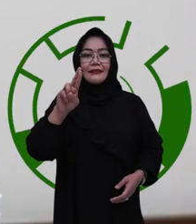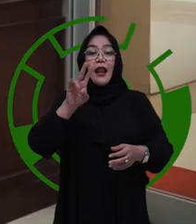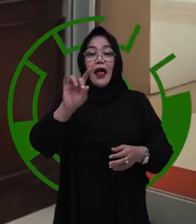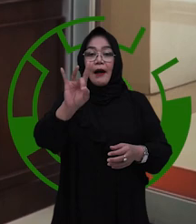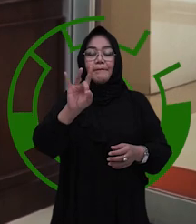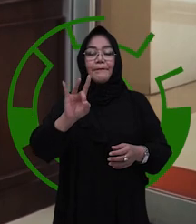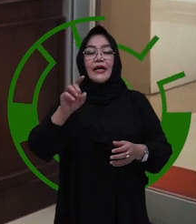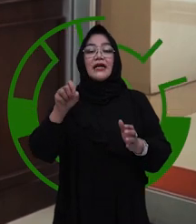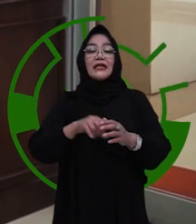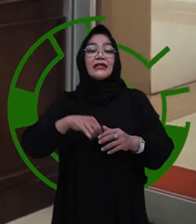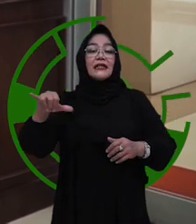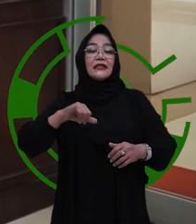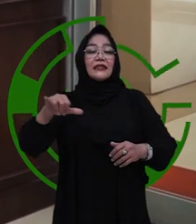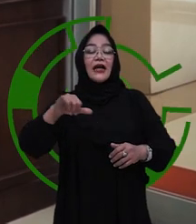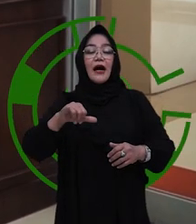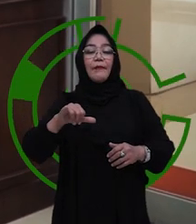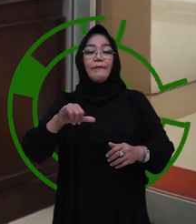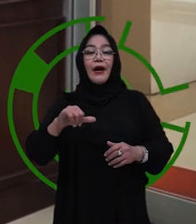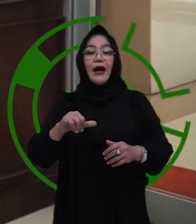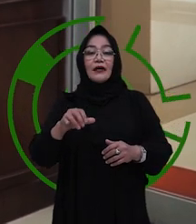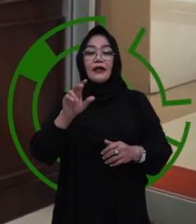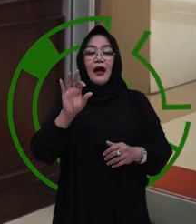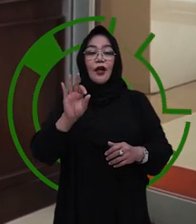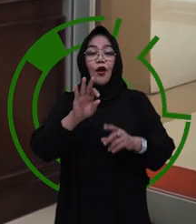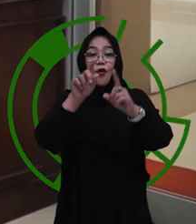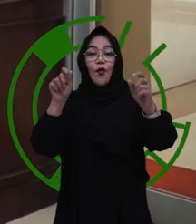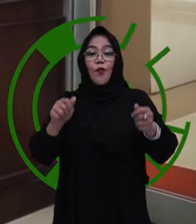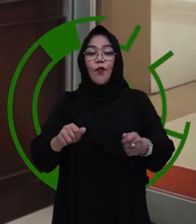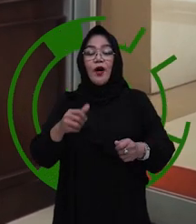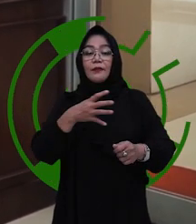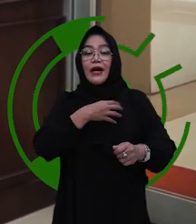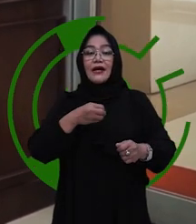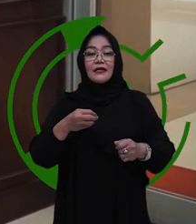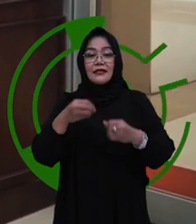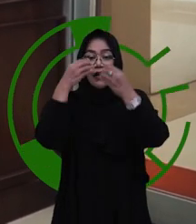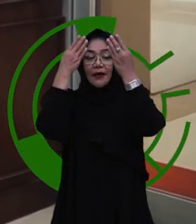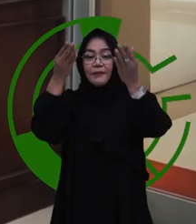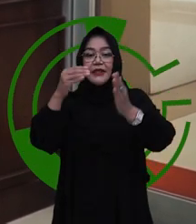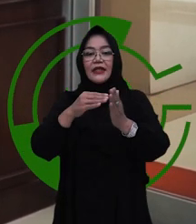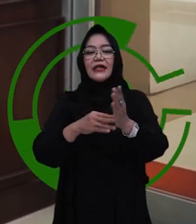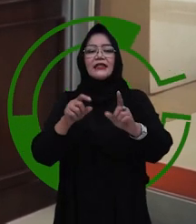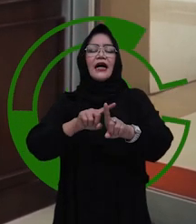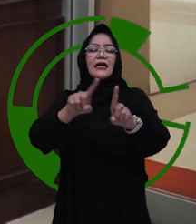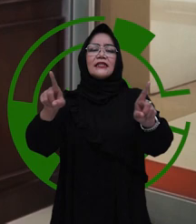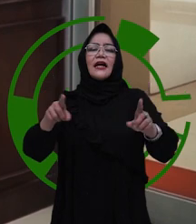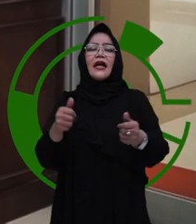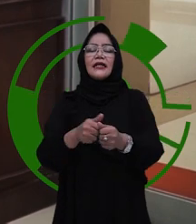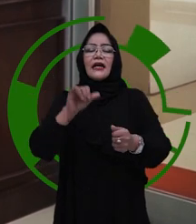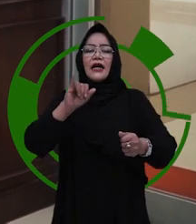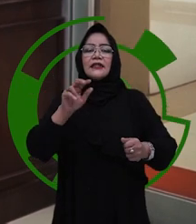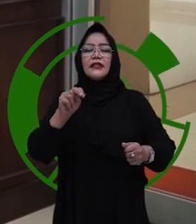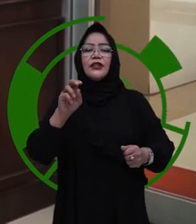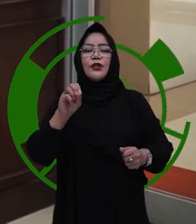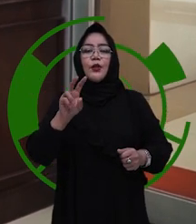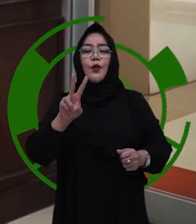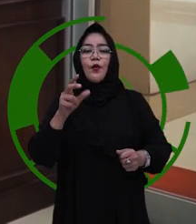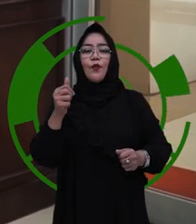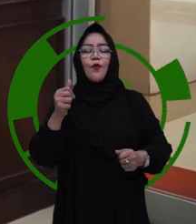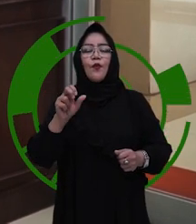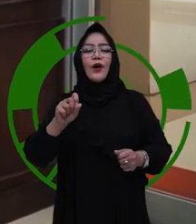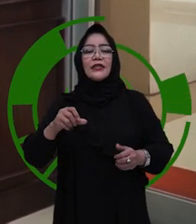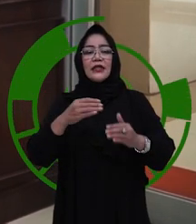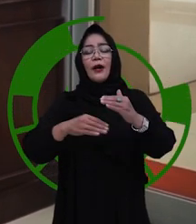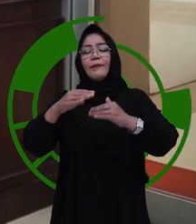8. Keseragaman format putusan dan berita acara sidang. Selain dengan inovasi, peningkatan